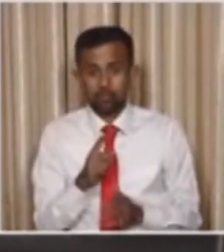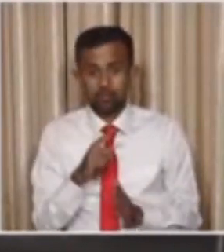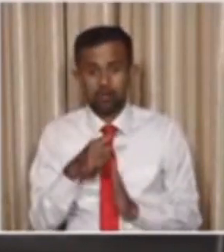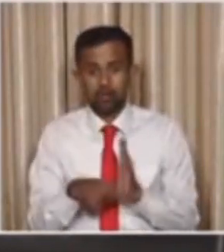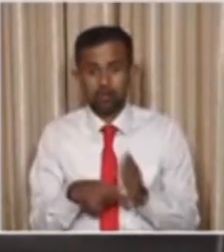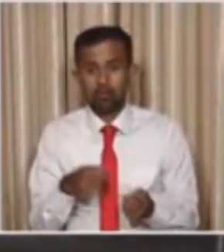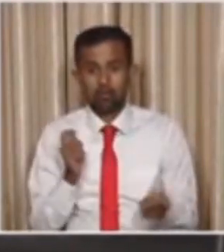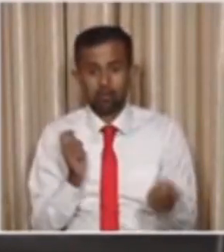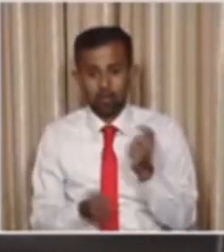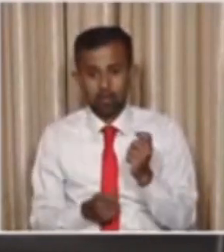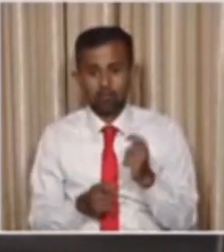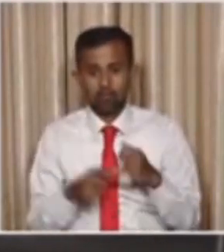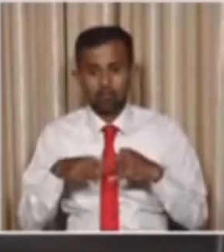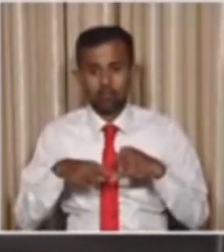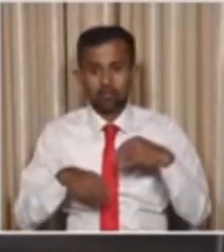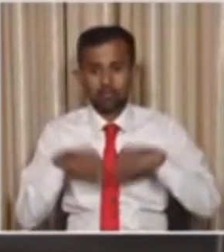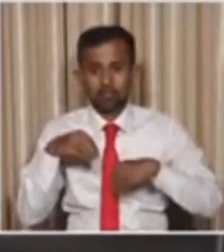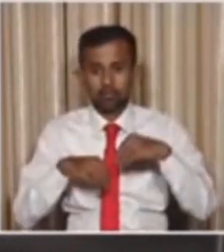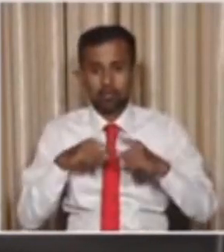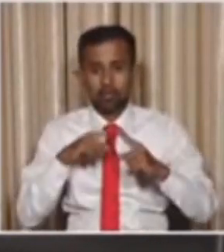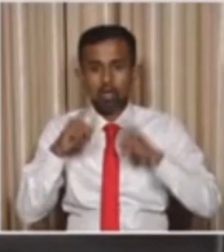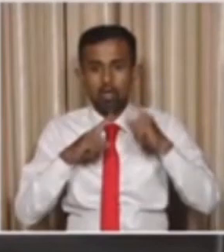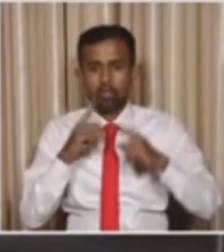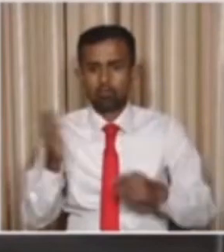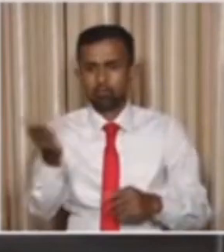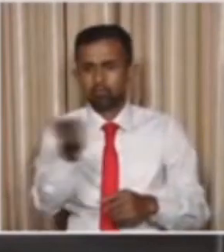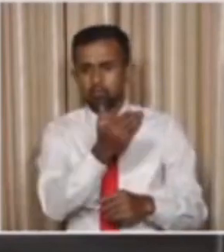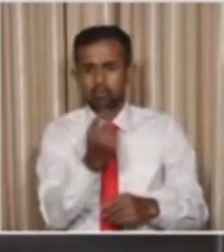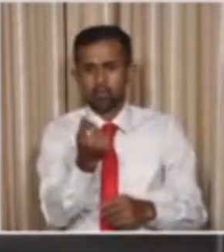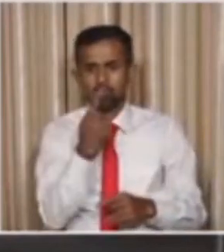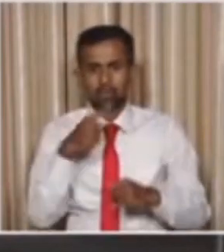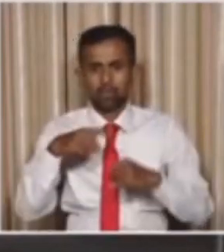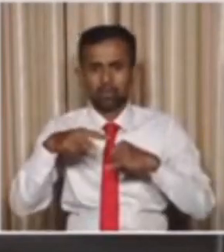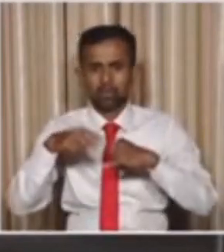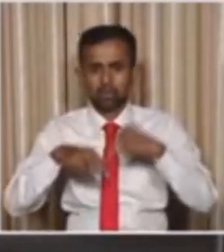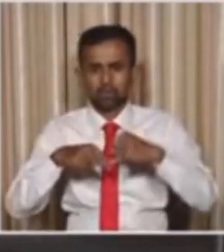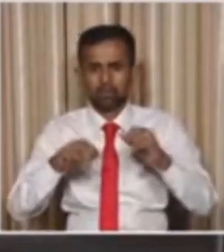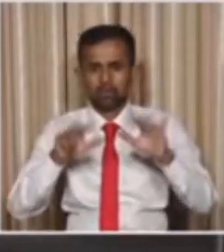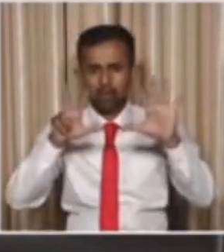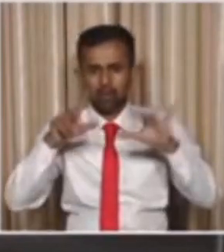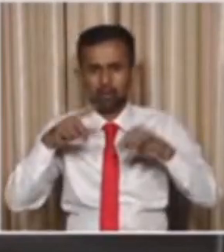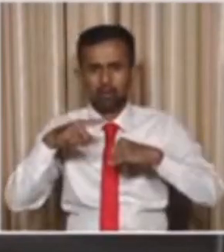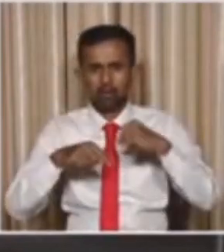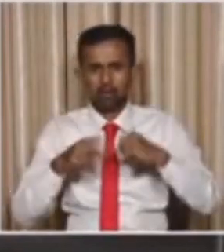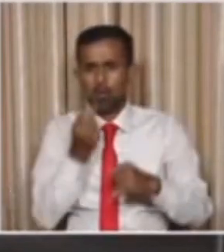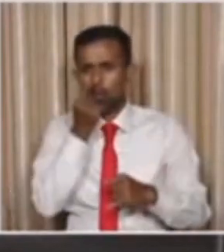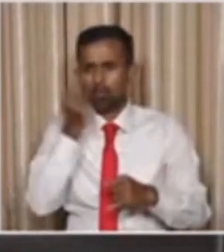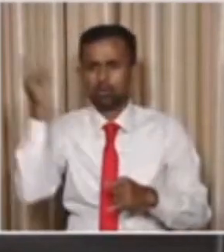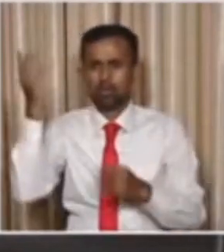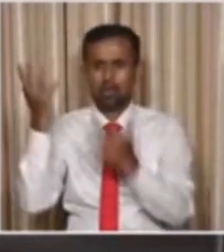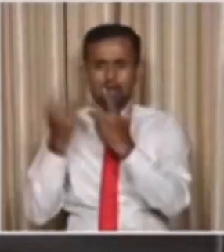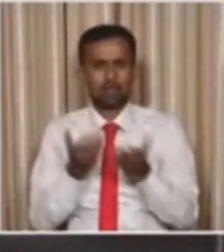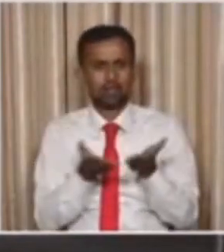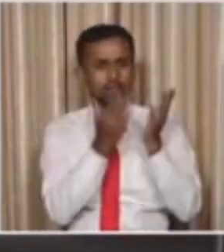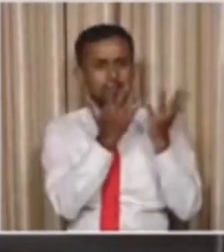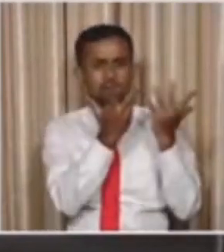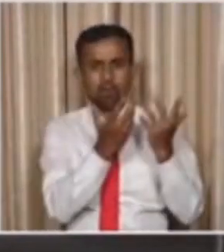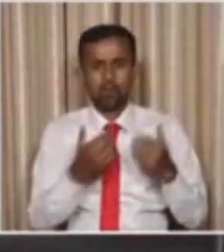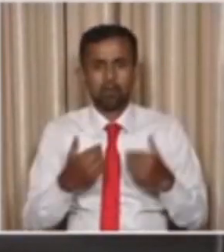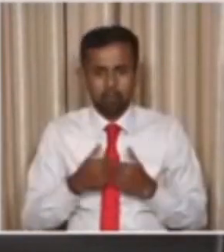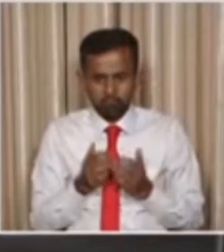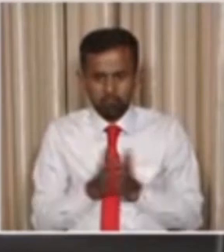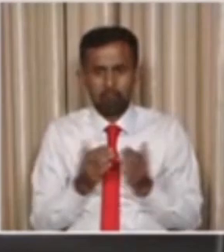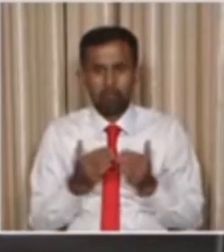क्रिकेट क्रीडा वे छंद मुसीन कथा बहुआ क्यूवा छंद अटक तीन दहा तीन ऑस्ट्रेलिया तीन मेचर इंडिया तीन मेचर आई गल मम मगे